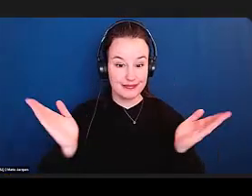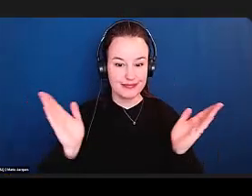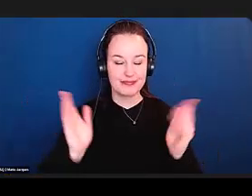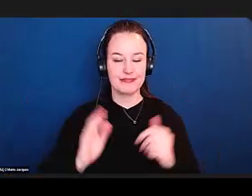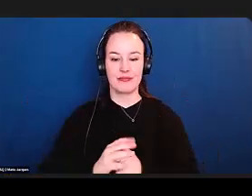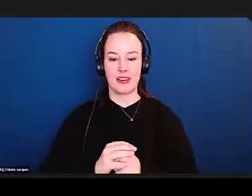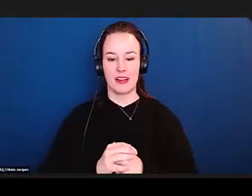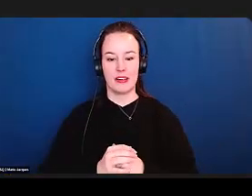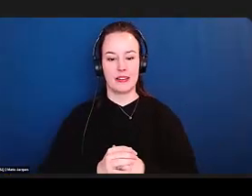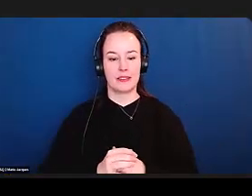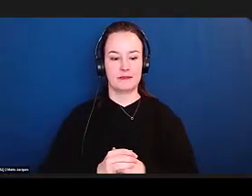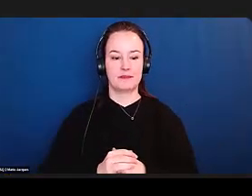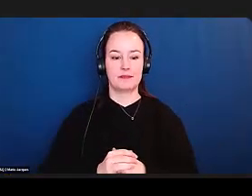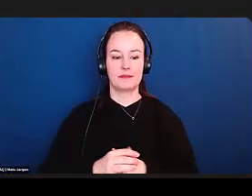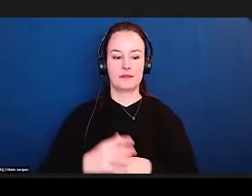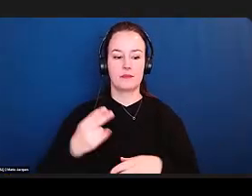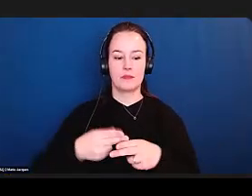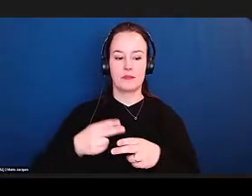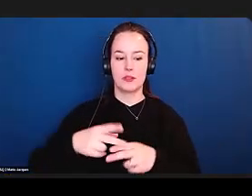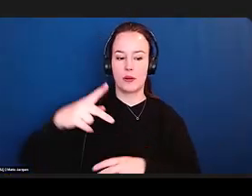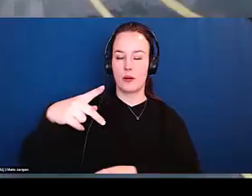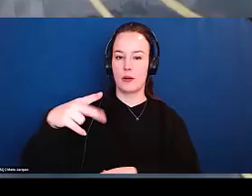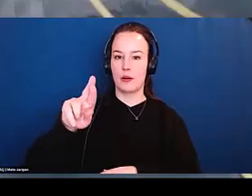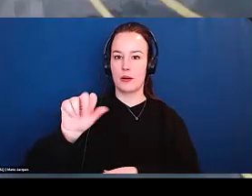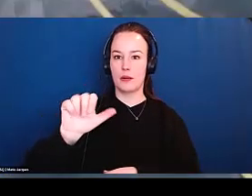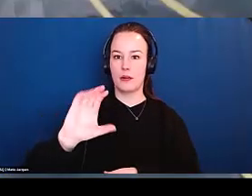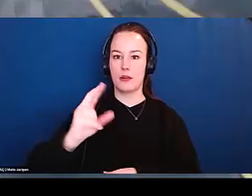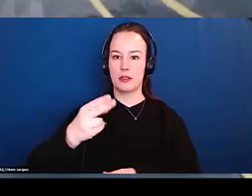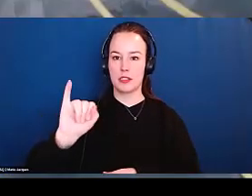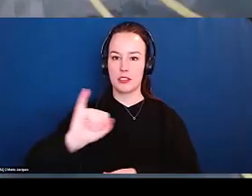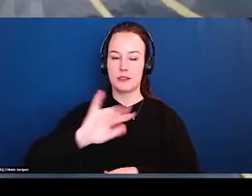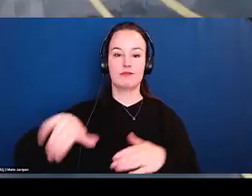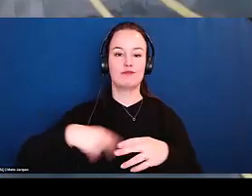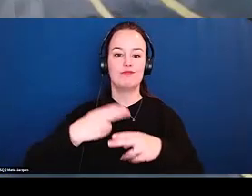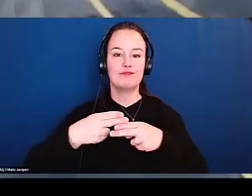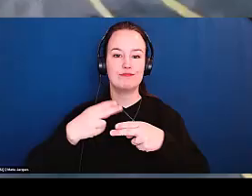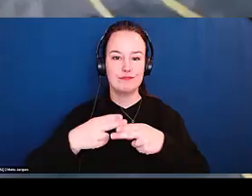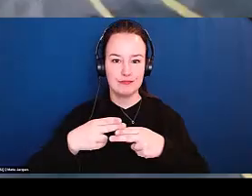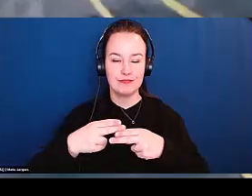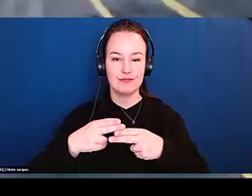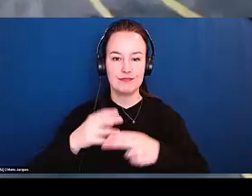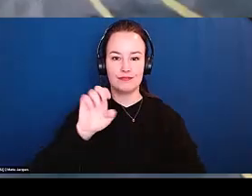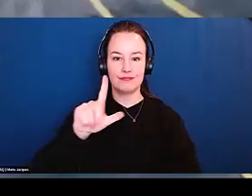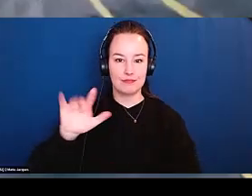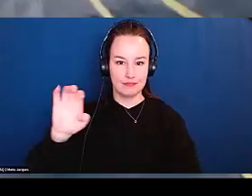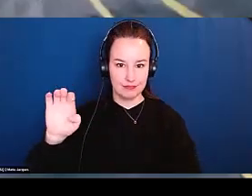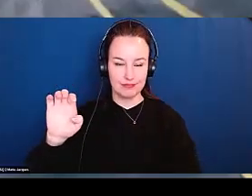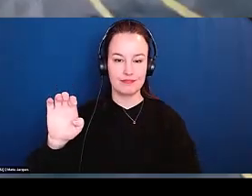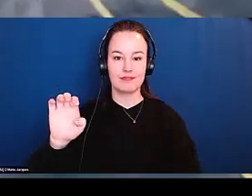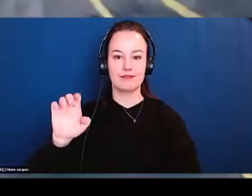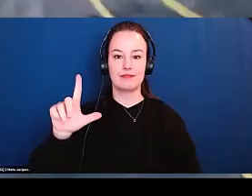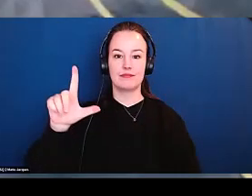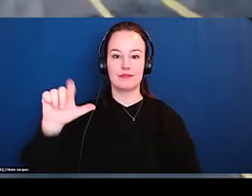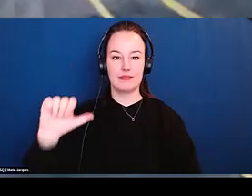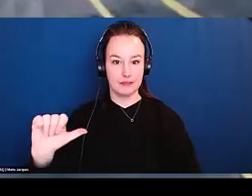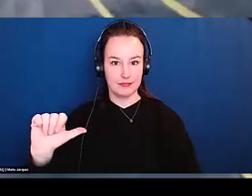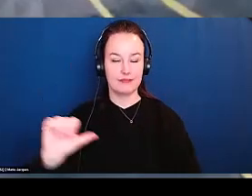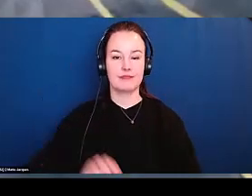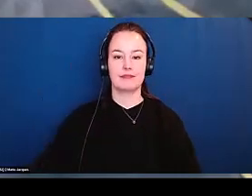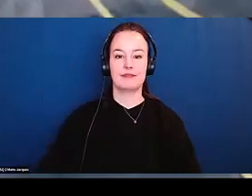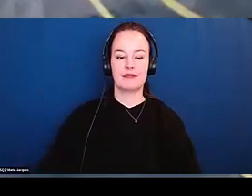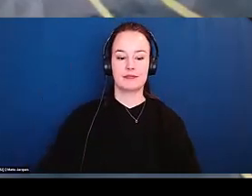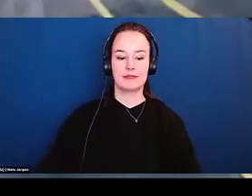Bonjour, bonjour à toutes et tous. Je m'appelle Prachi et j'utilise les pronoms elle,